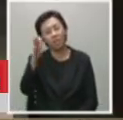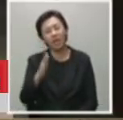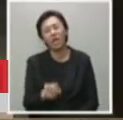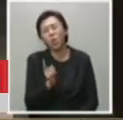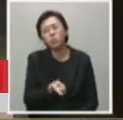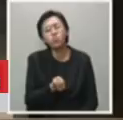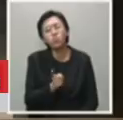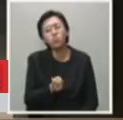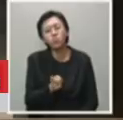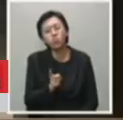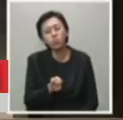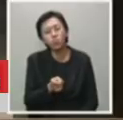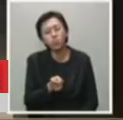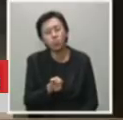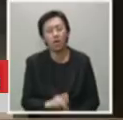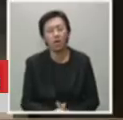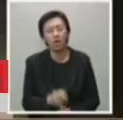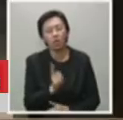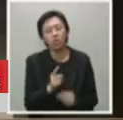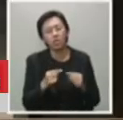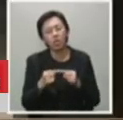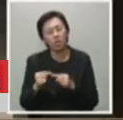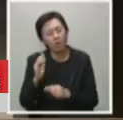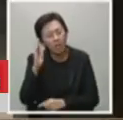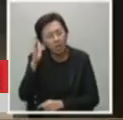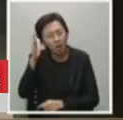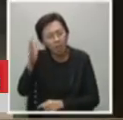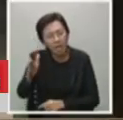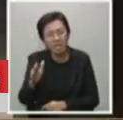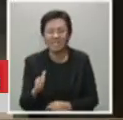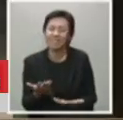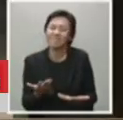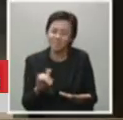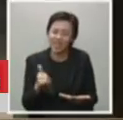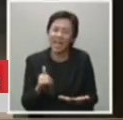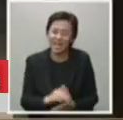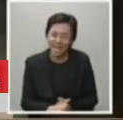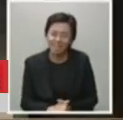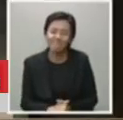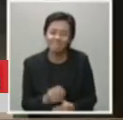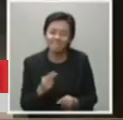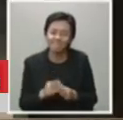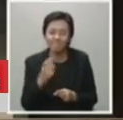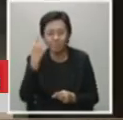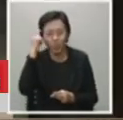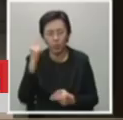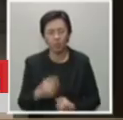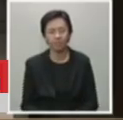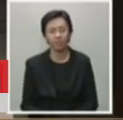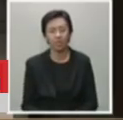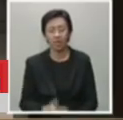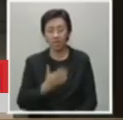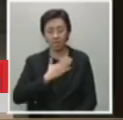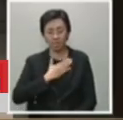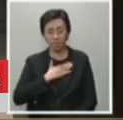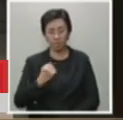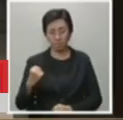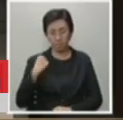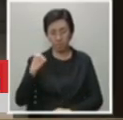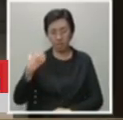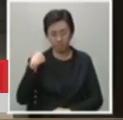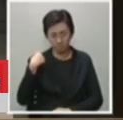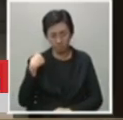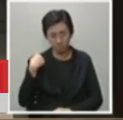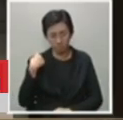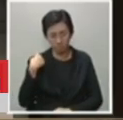างนี้เนี่ยอนาคตท่านชื่ออาจจะไม่สวยงามครับเอาล่ะท่านบอกท่านมีอำนาจแน่นอนครับ พอท่านส